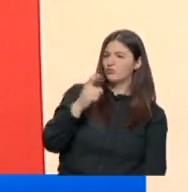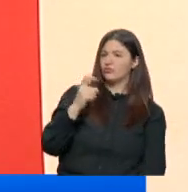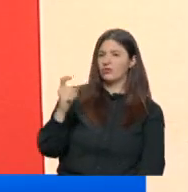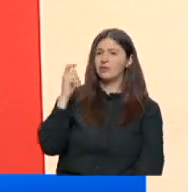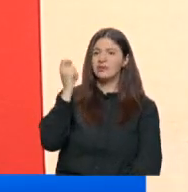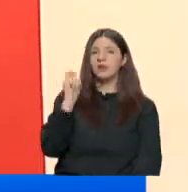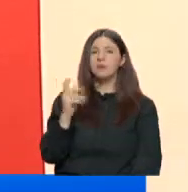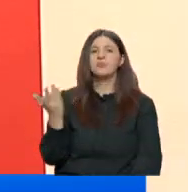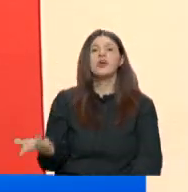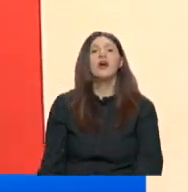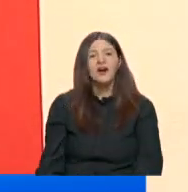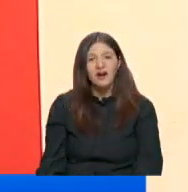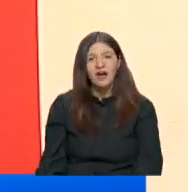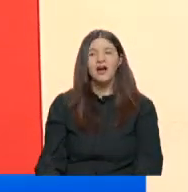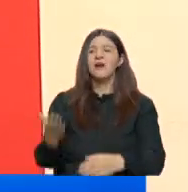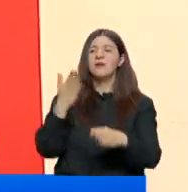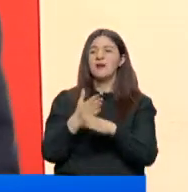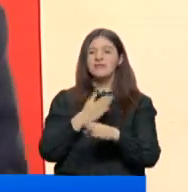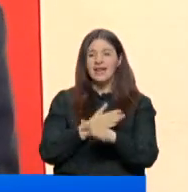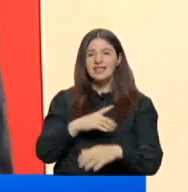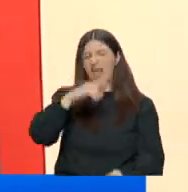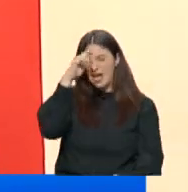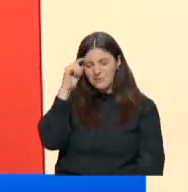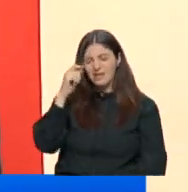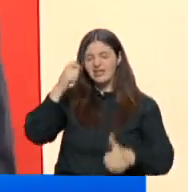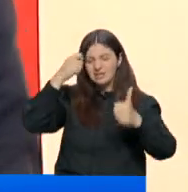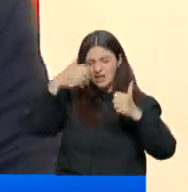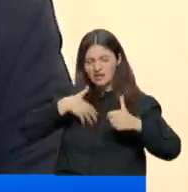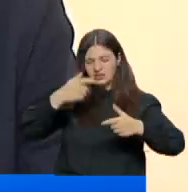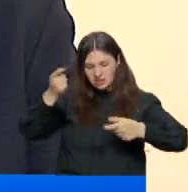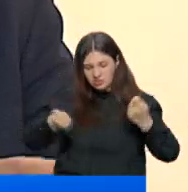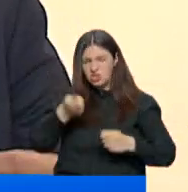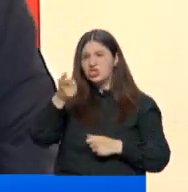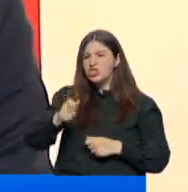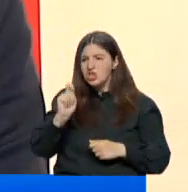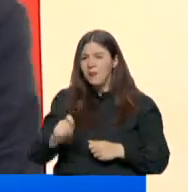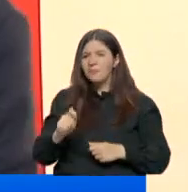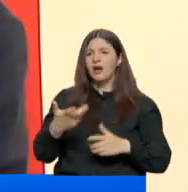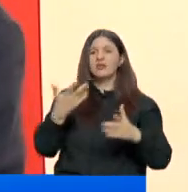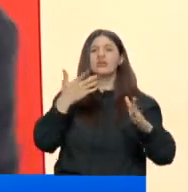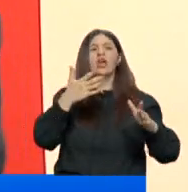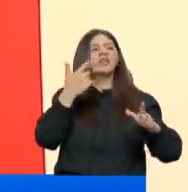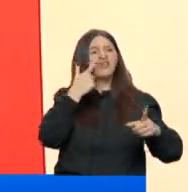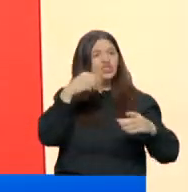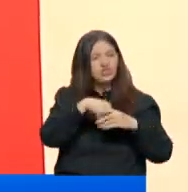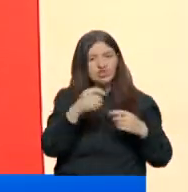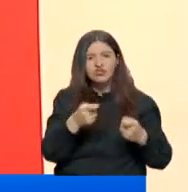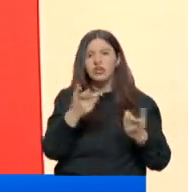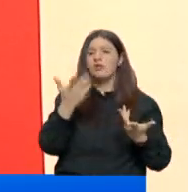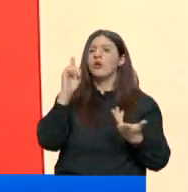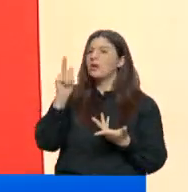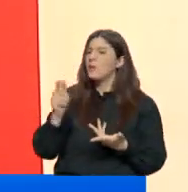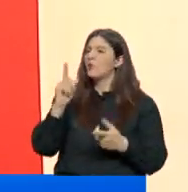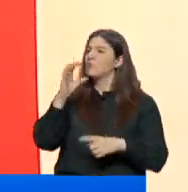%99 temsil edilmiyor ya. Memlekette emeğiyle, alın teriyle yaşayan, işçilik yapan, kamu emekçiliği yapan, işte öğretmenlik